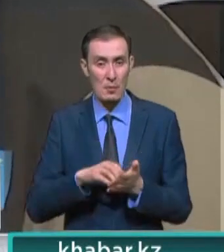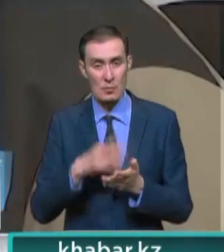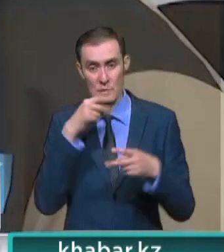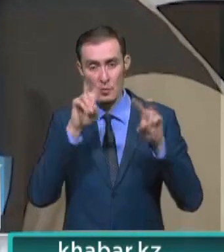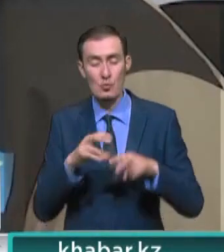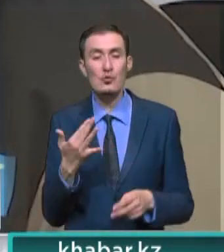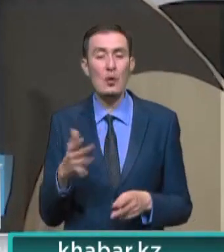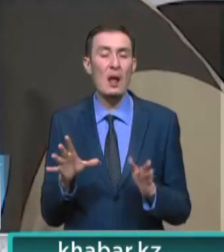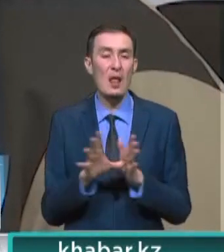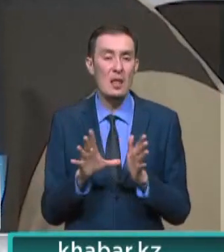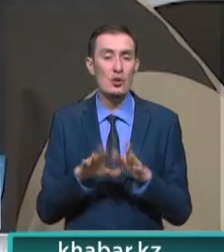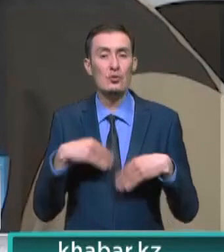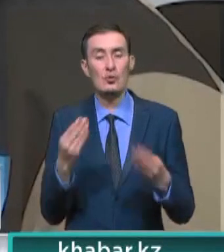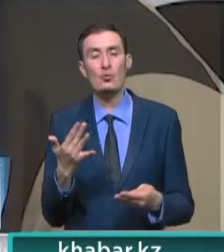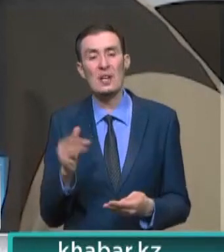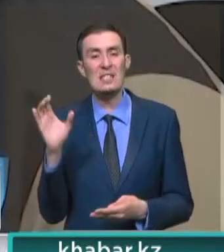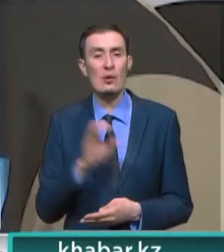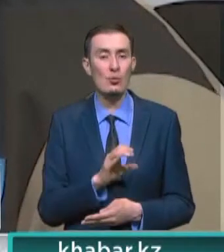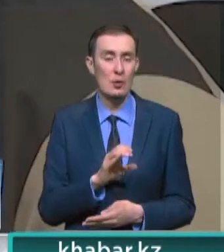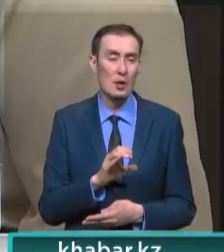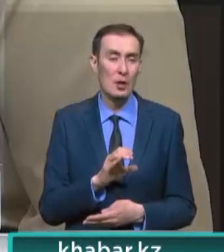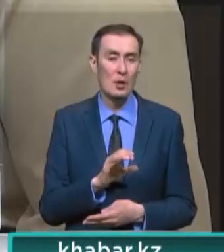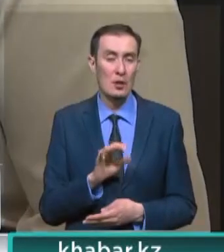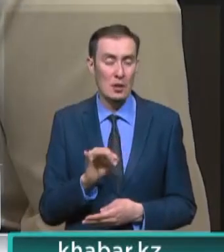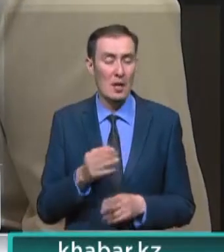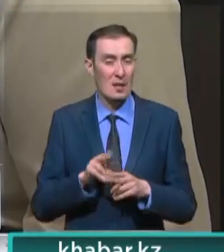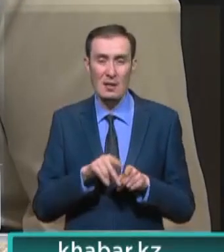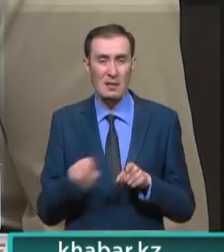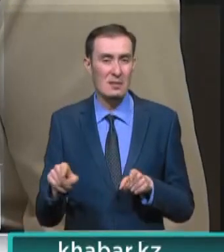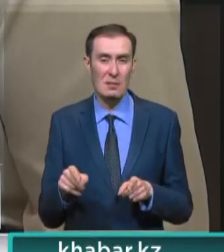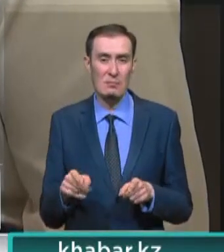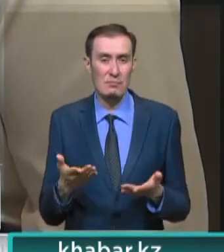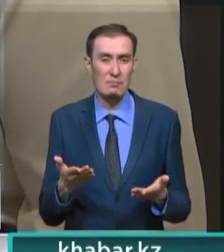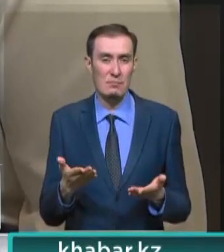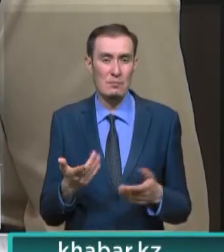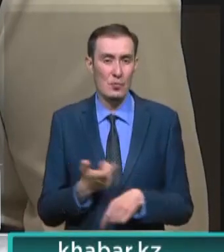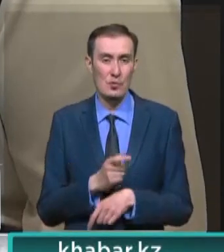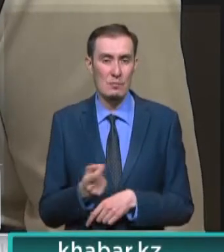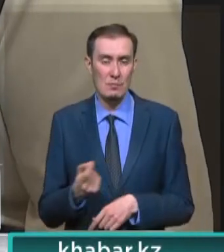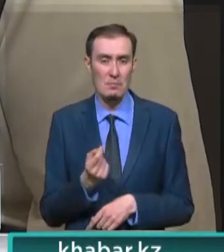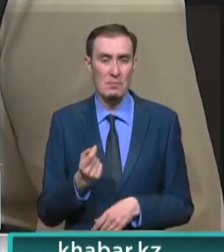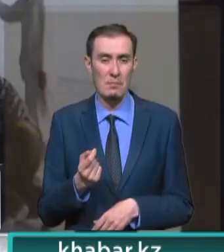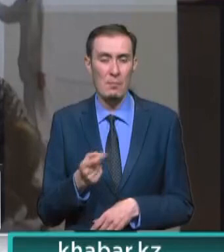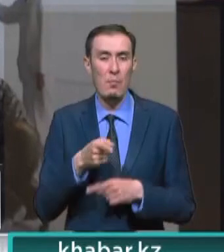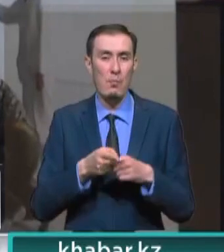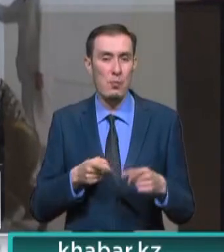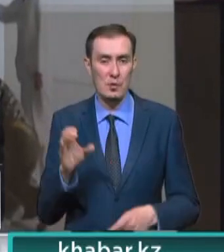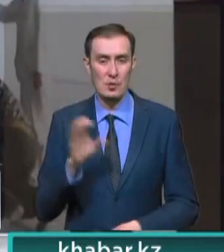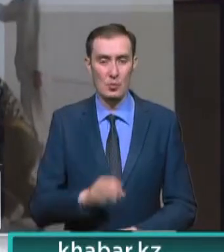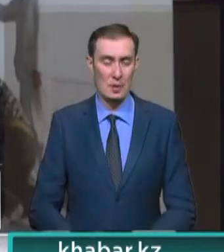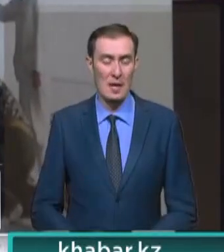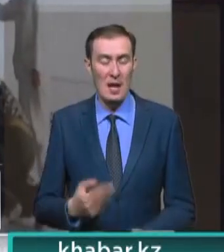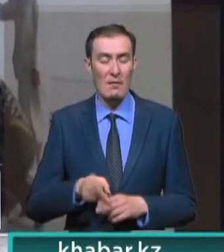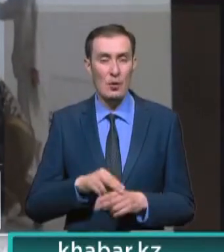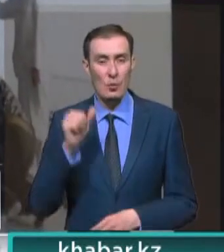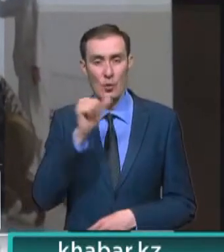видим, сколько там тока, сколько секунд было. И все. Это длится максимум 500 миллисекунд. Уже в этом году